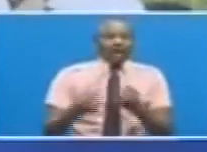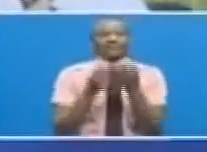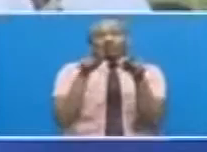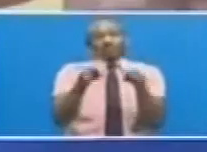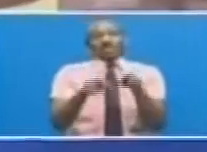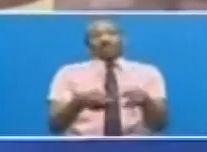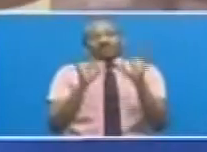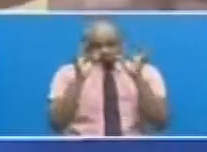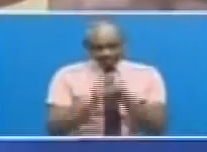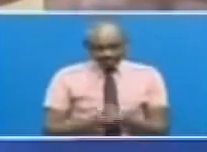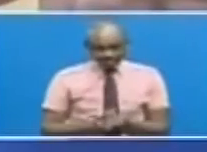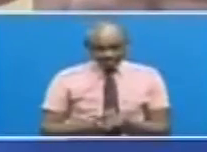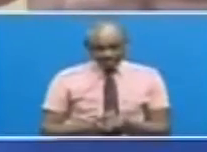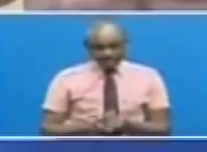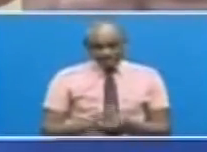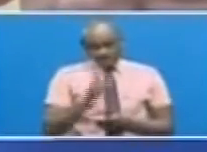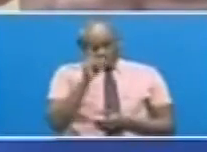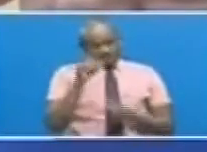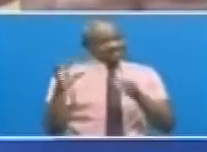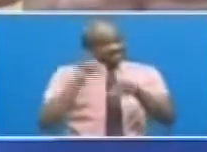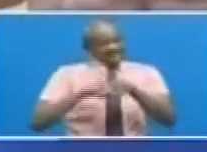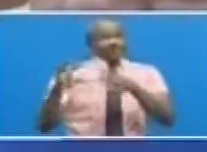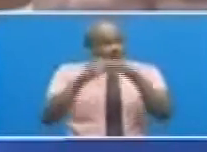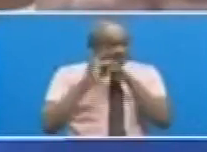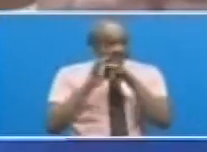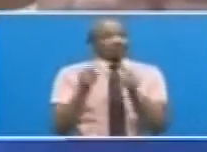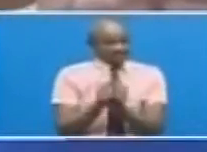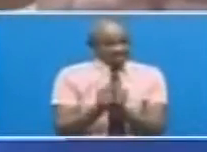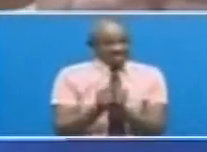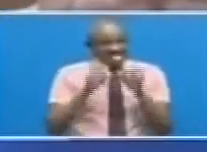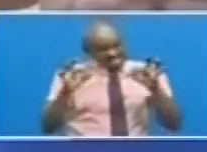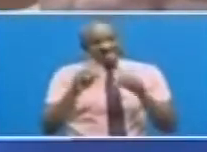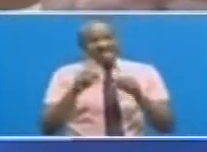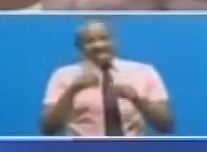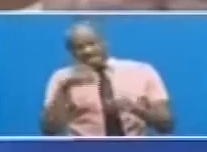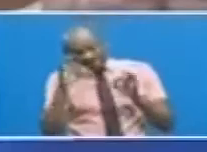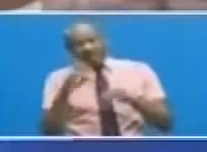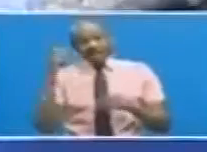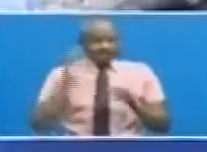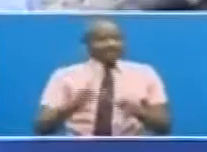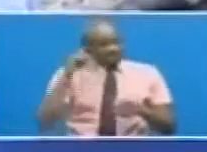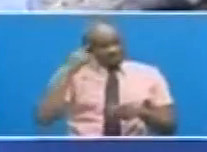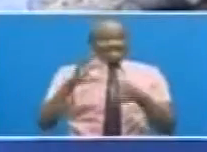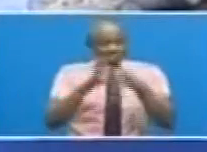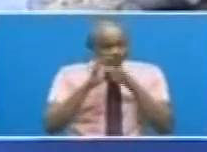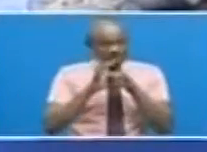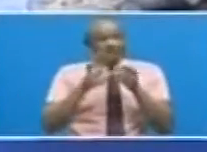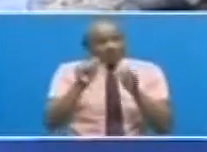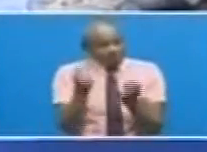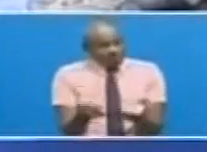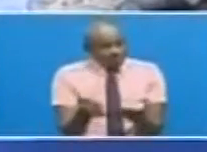leo. Umoja wetu ni kitu muhimu, lakini mtu asifikirie kwamba umoja wetu utapatikana na